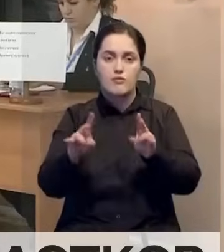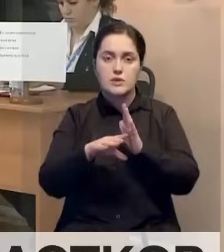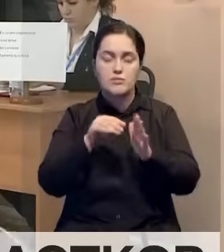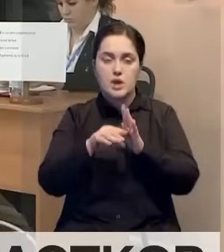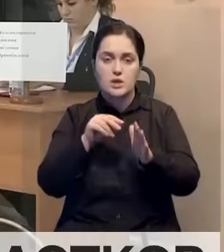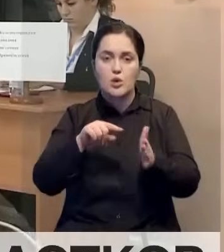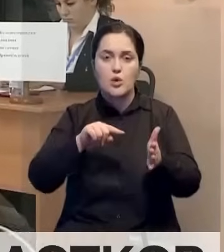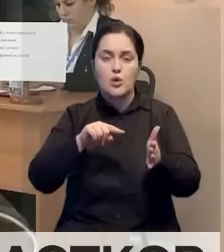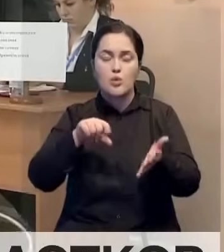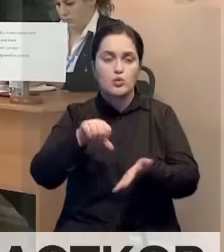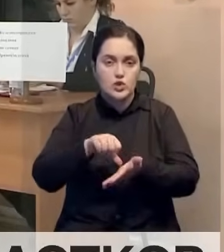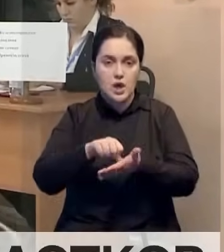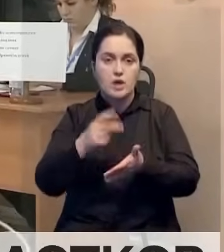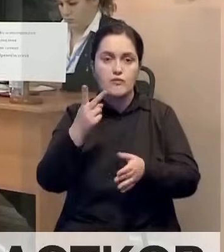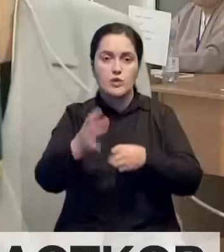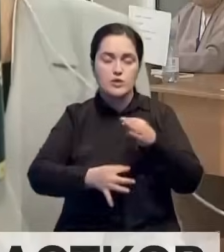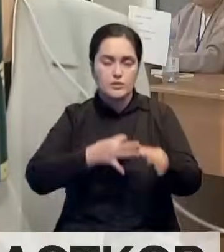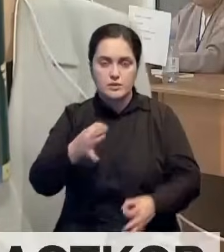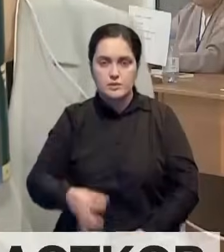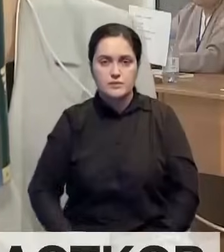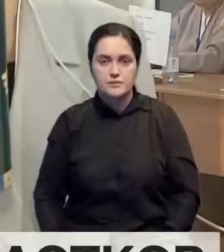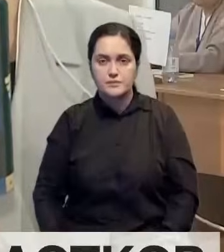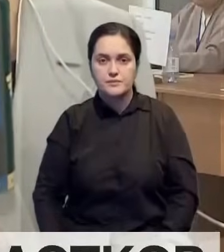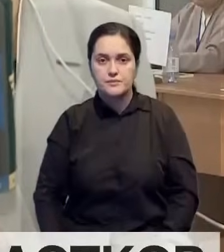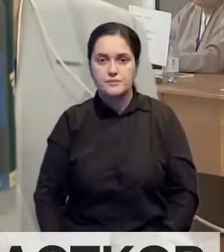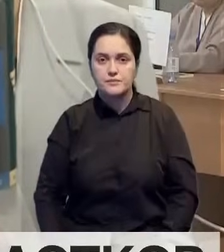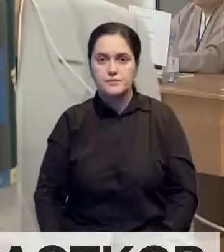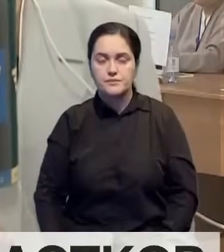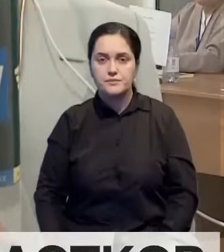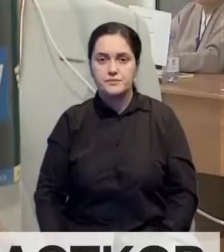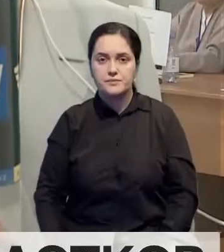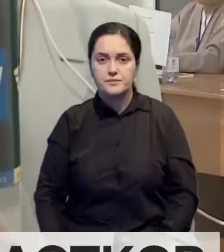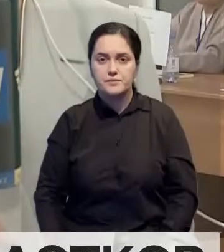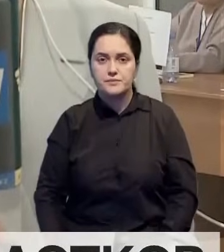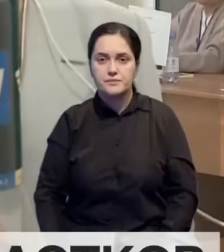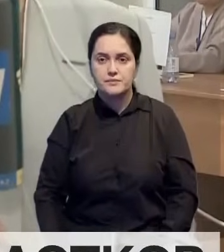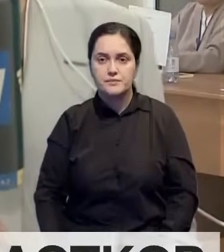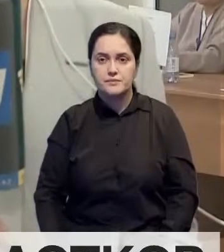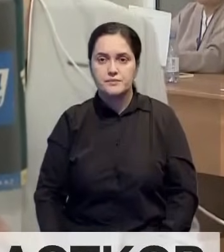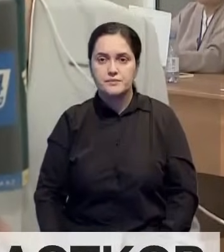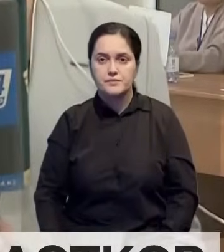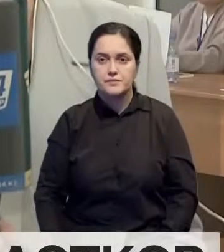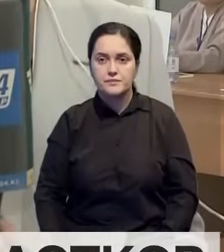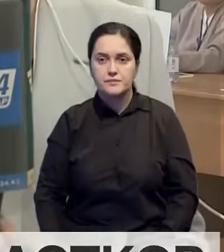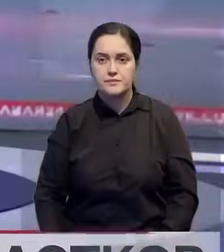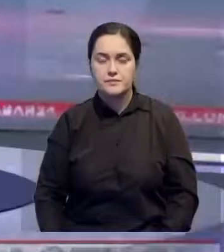участке 2 суток. У меня вся информация, Гульнара. Благодарю. Марина Золотарева с нами была на связи. Мы же